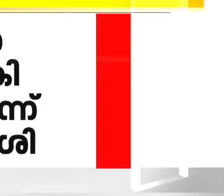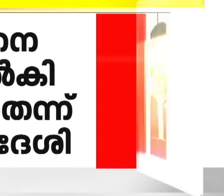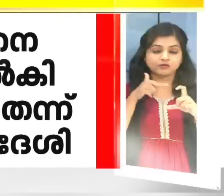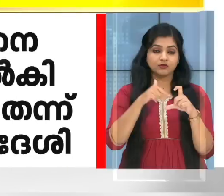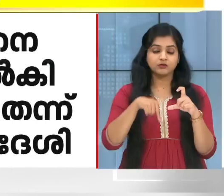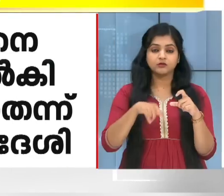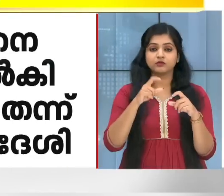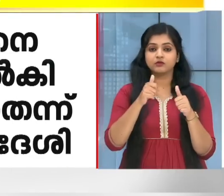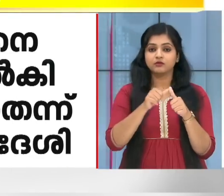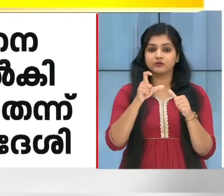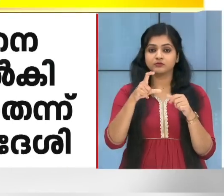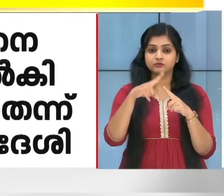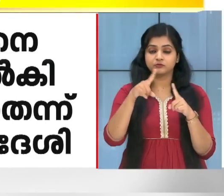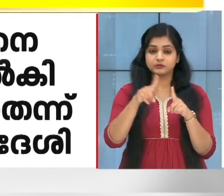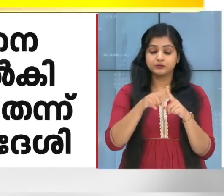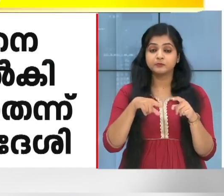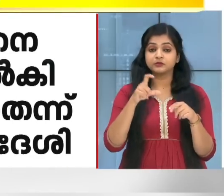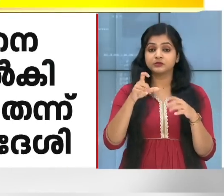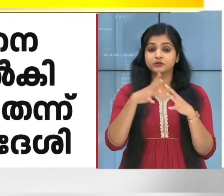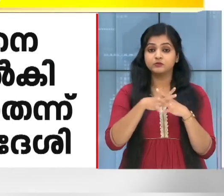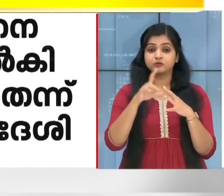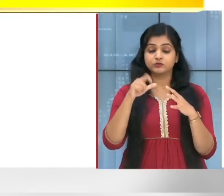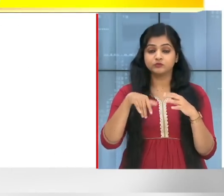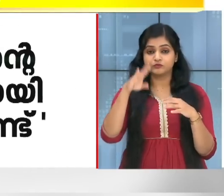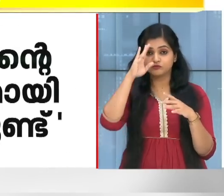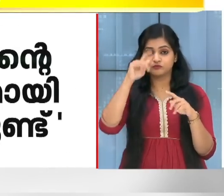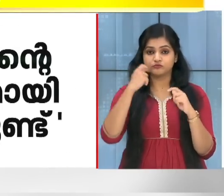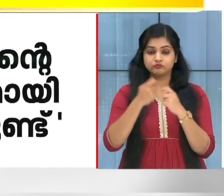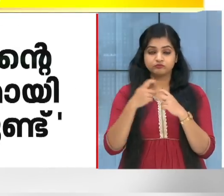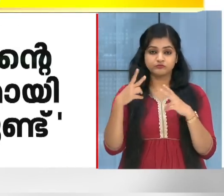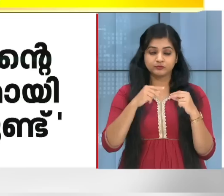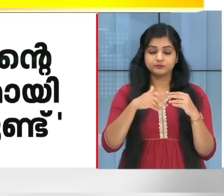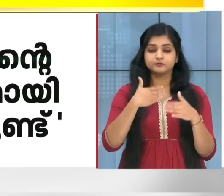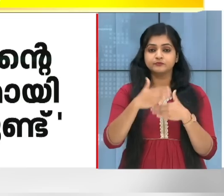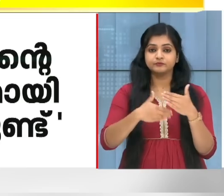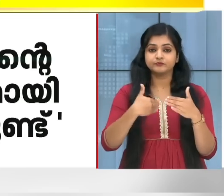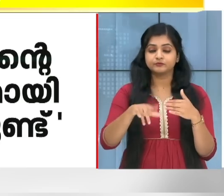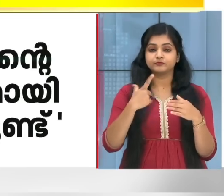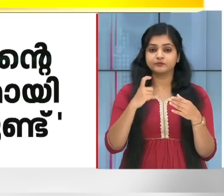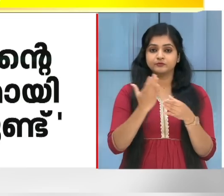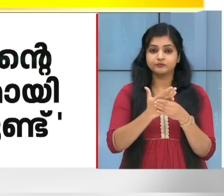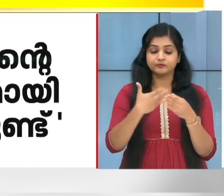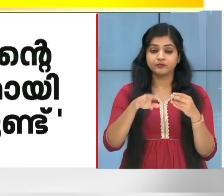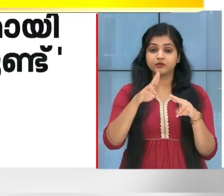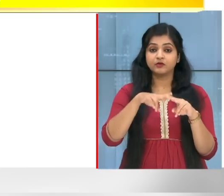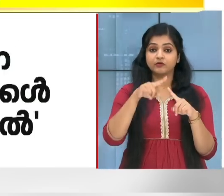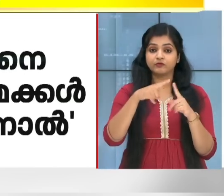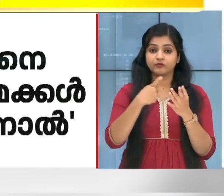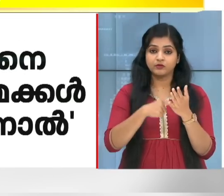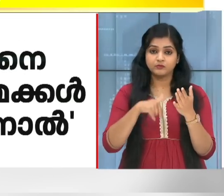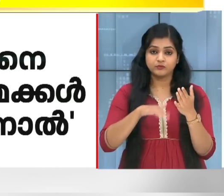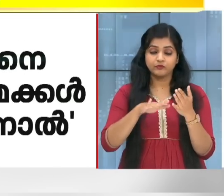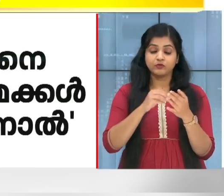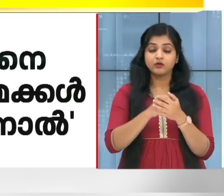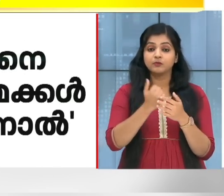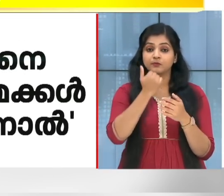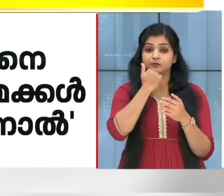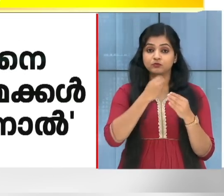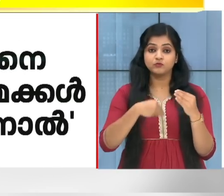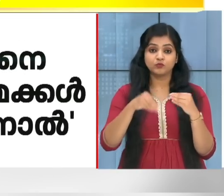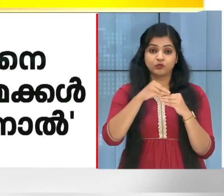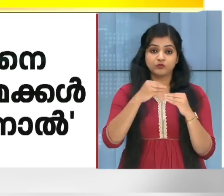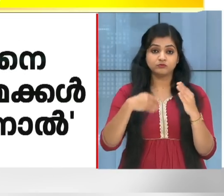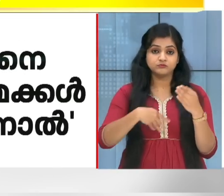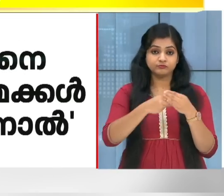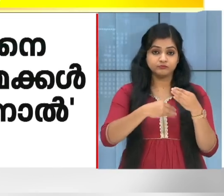പോലീസ് ഇക്കാര്യത്തിലെ തുടർ നടപടി സംബന്ധിച്ച് ചില ആലോചനകൾ നടത്തും. അതിനുശേഷമായിരിക്കും, ഇപ്പോൾ FIR ഇട്ടിട്ടുണ്ടെങ്കിലും അതിനുശേഷമായിരിക്കും ഏതൊക്കെ വകുപ്പുകൾ ചുമത്തുക, കൂടുതലായിട്ട് ഏതെങ്കിലും വകുപ്പുകൾ ചുമത്തണം